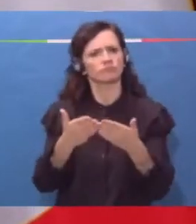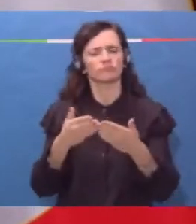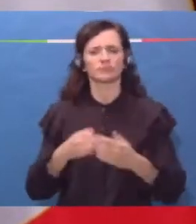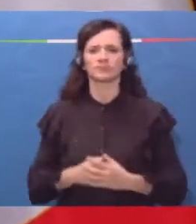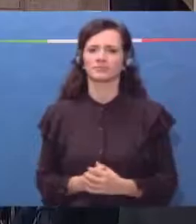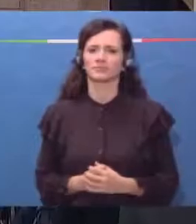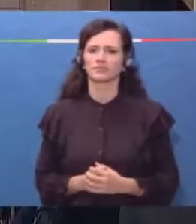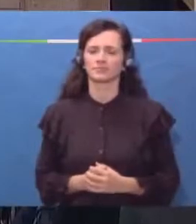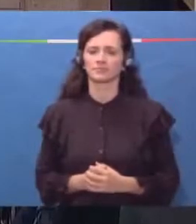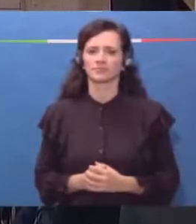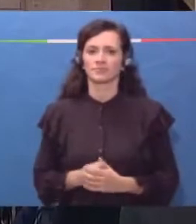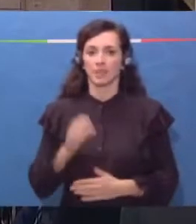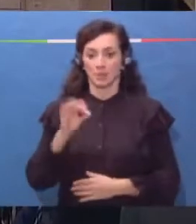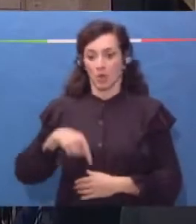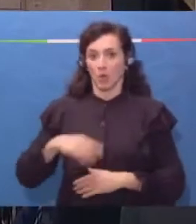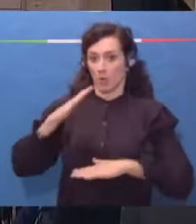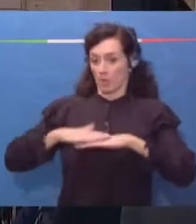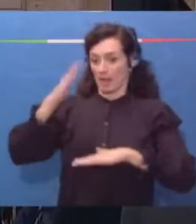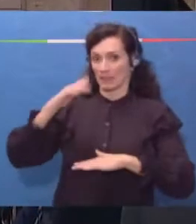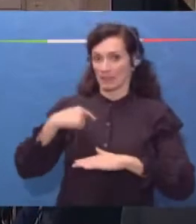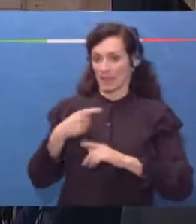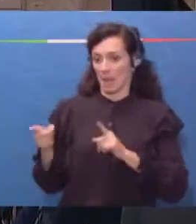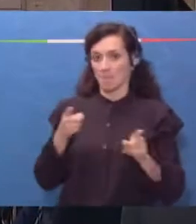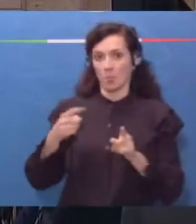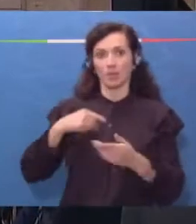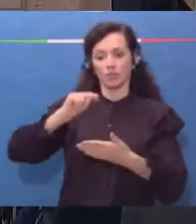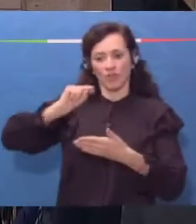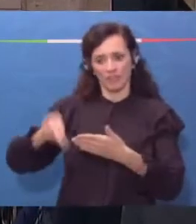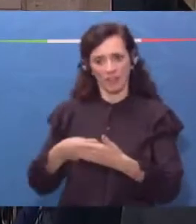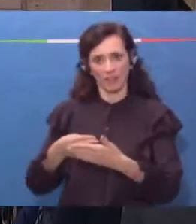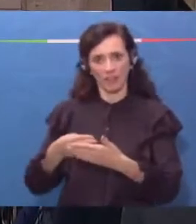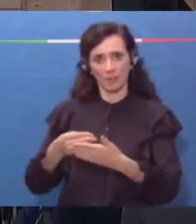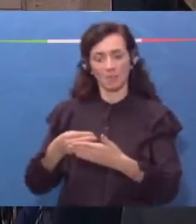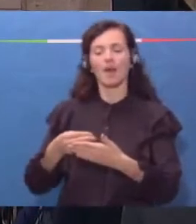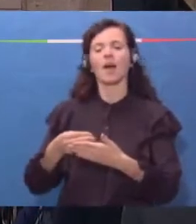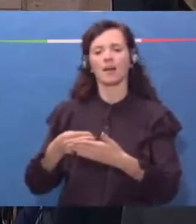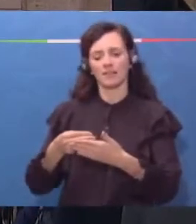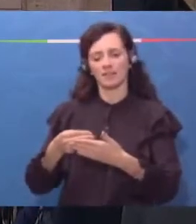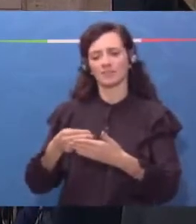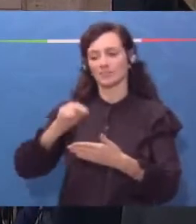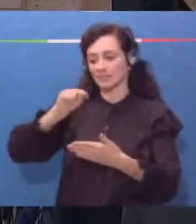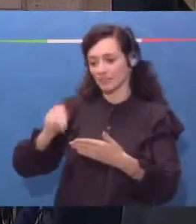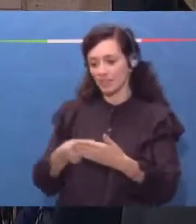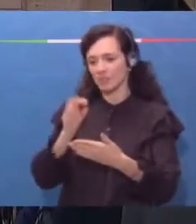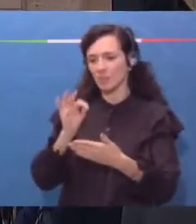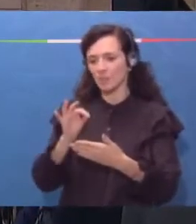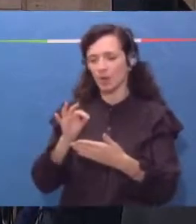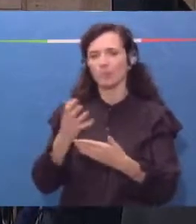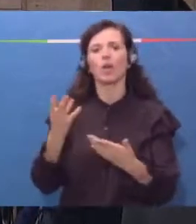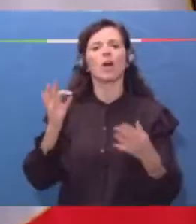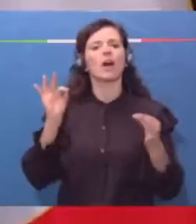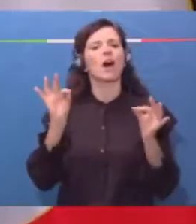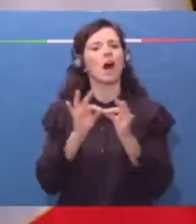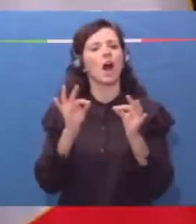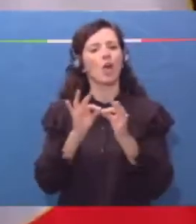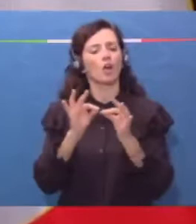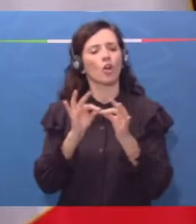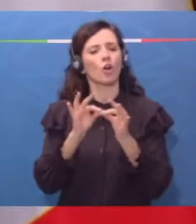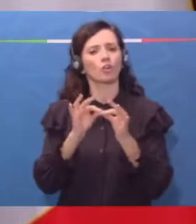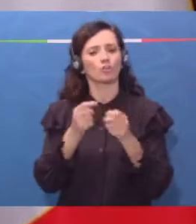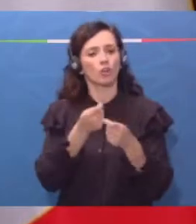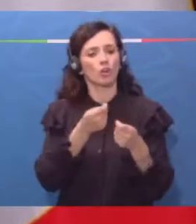Proprio mentre stamattina firmavamo il trattato, si è concluso un accordo di cooperazione sullo